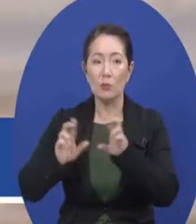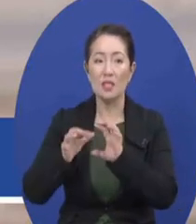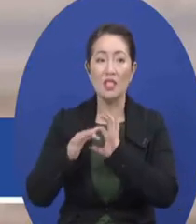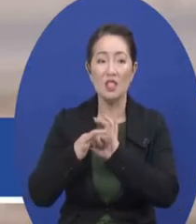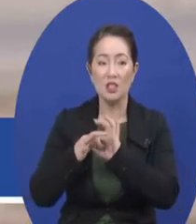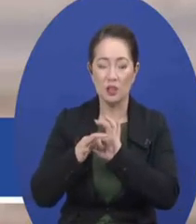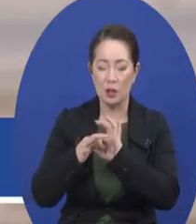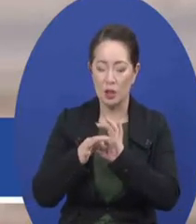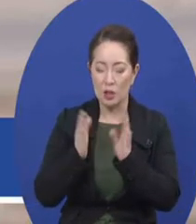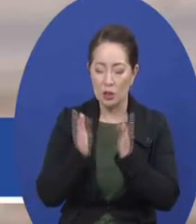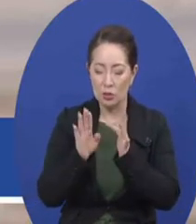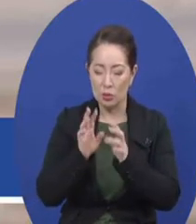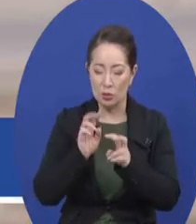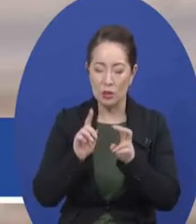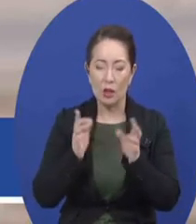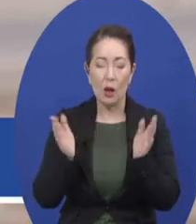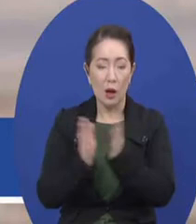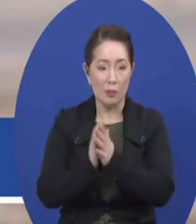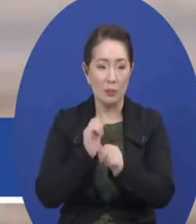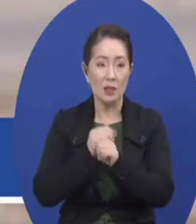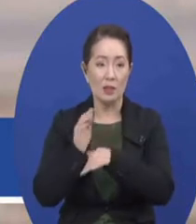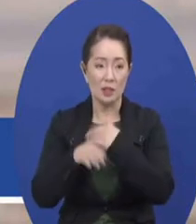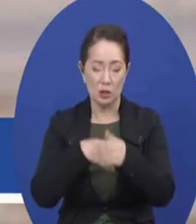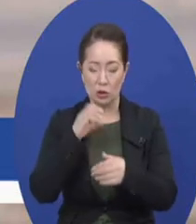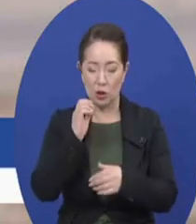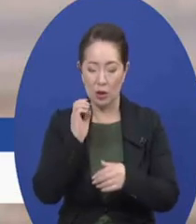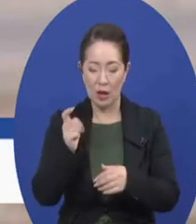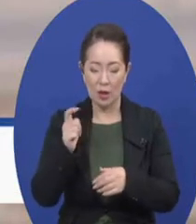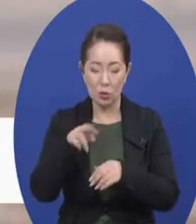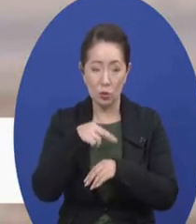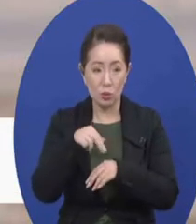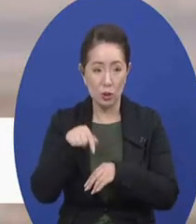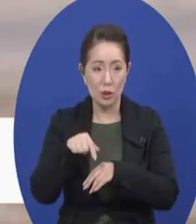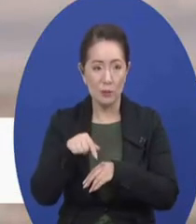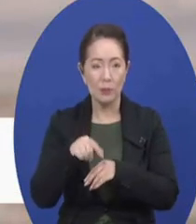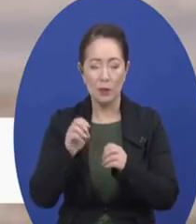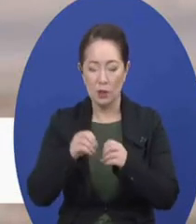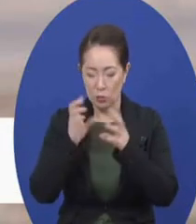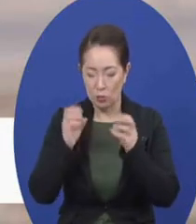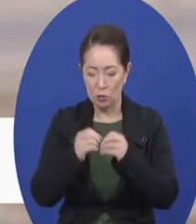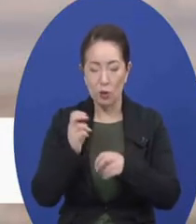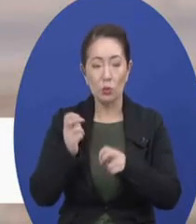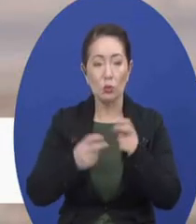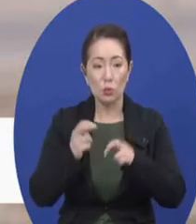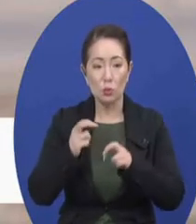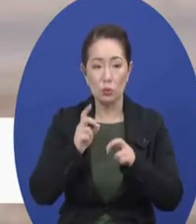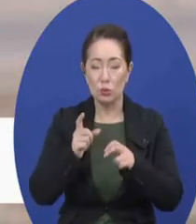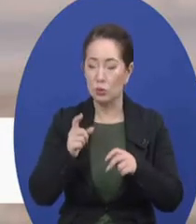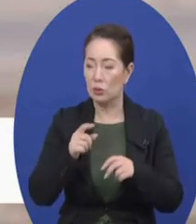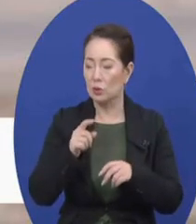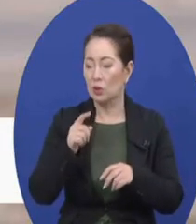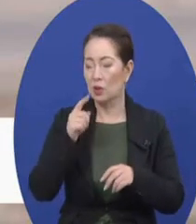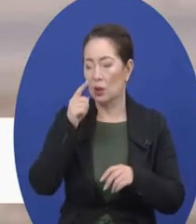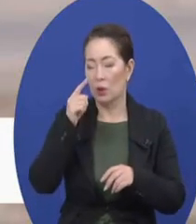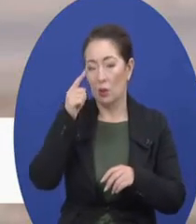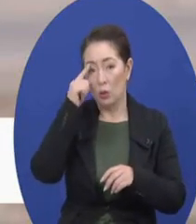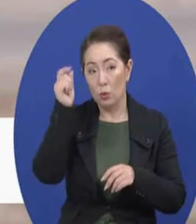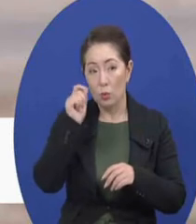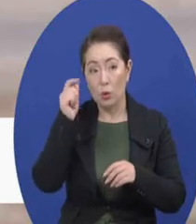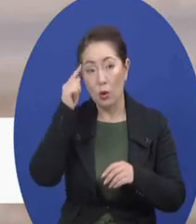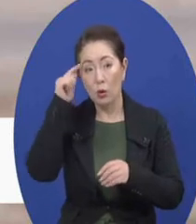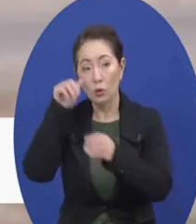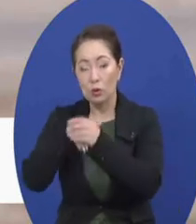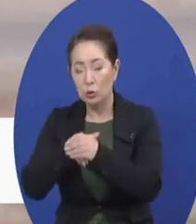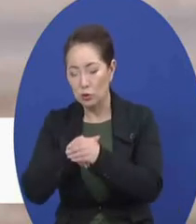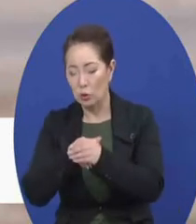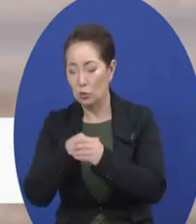чиглэлээр жижиг дундын чиглэлээр хамтарч ажилладаг бас манай сонгийн архан дүүргийн одоо бүтээгдэхүүн үйлдвэрлэгч маань очиж одоо бас үзэсгэлэн худалдаа хийж